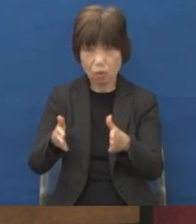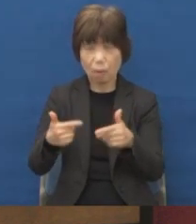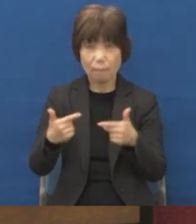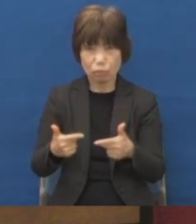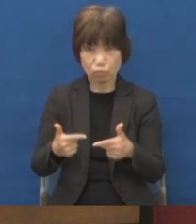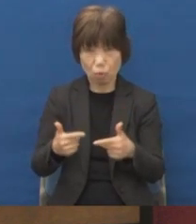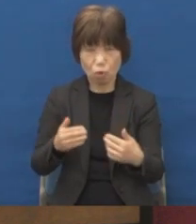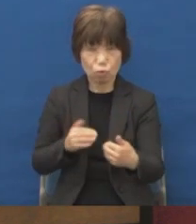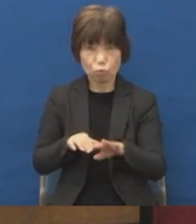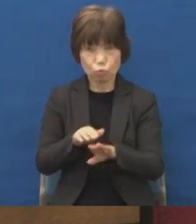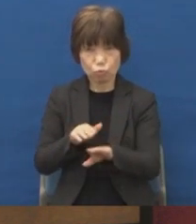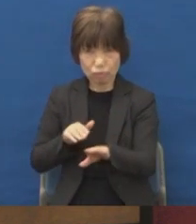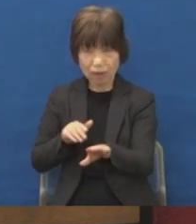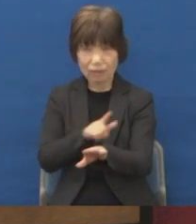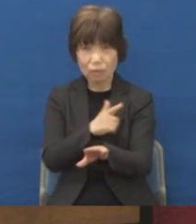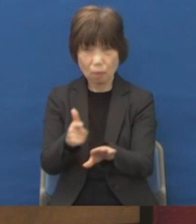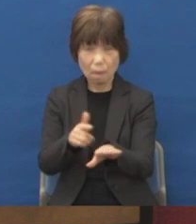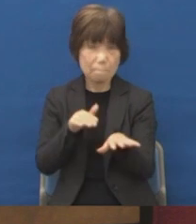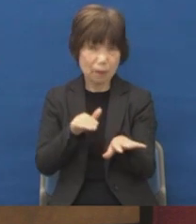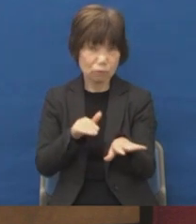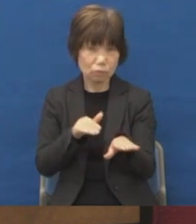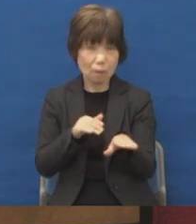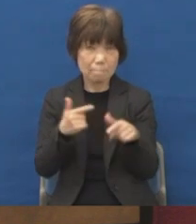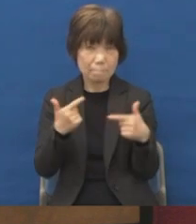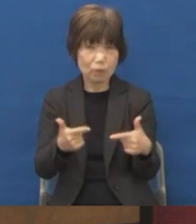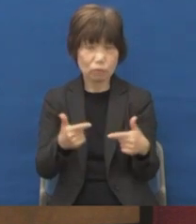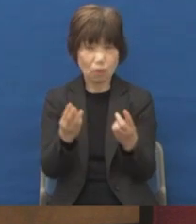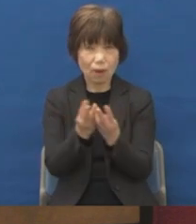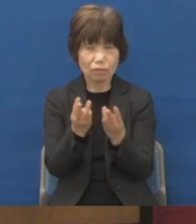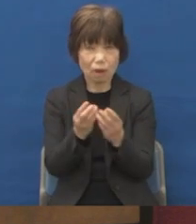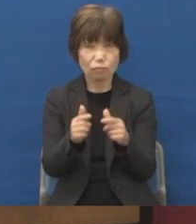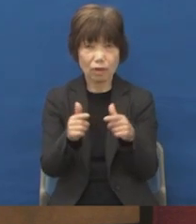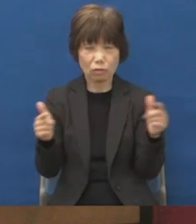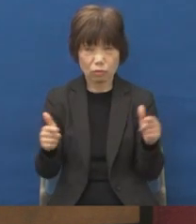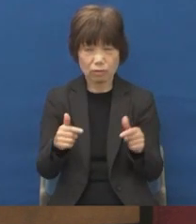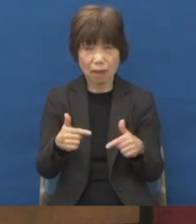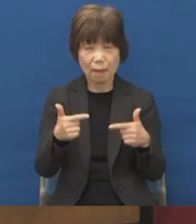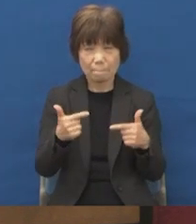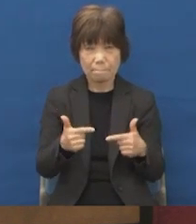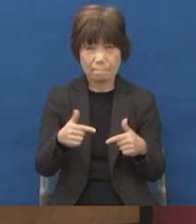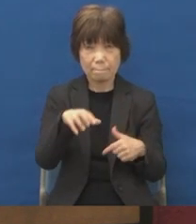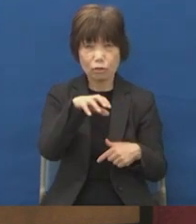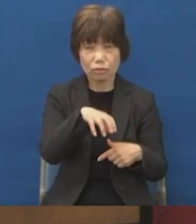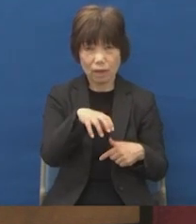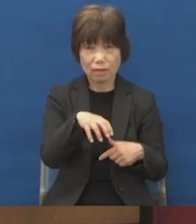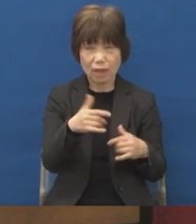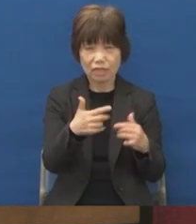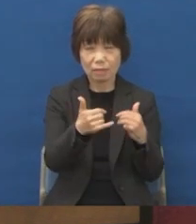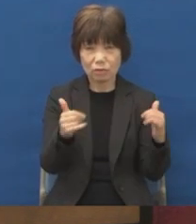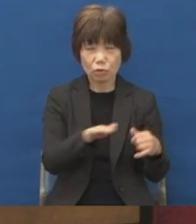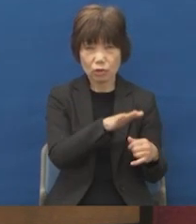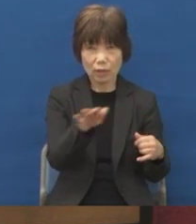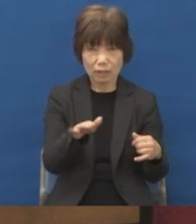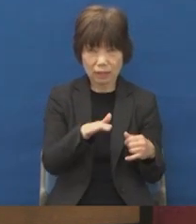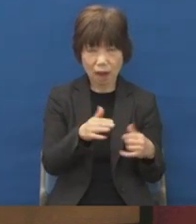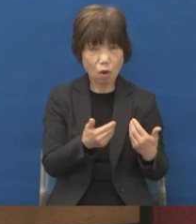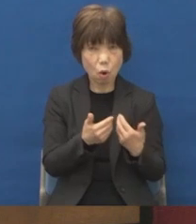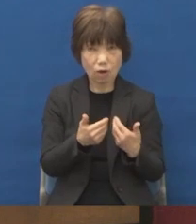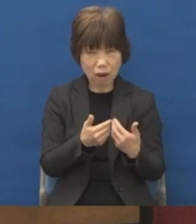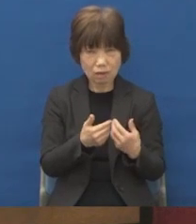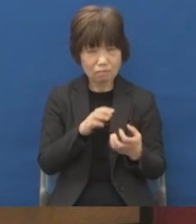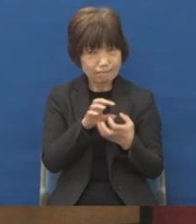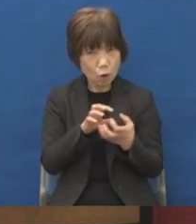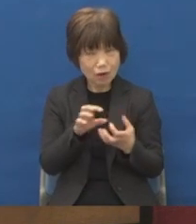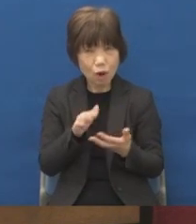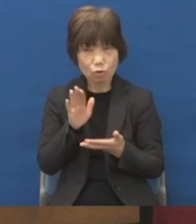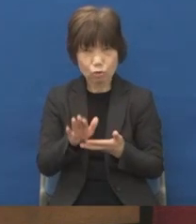まり、バスの便が増えることにより、バス停で市民の方々が混乱されること、一日乗車券を利用される